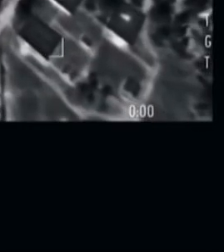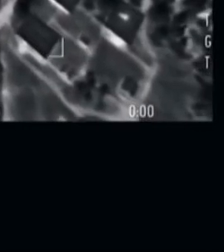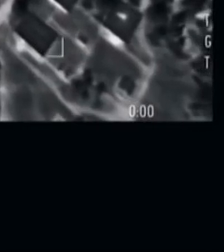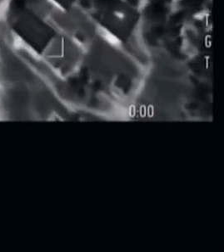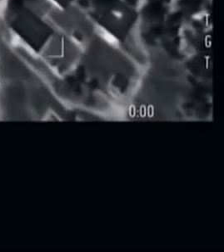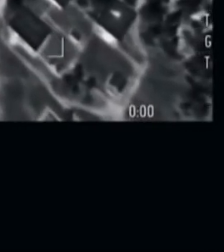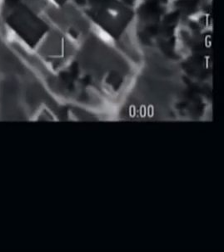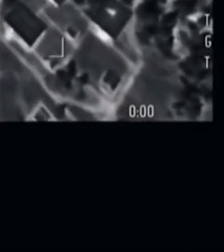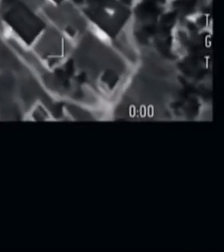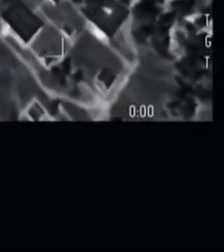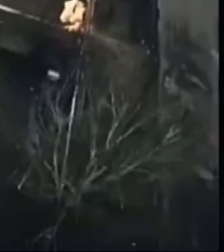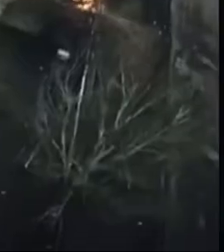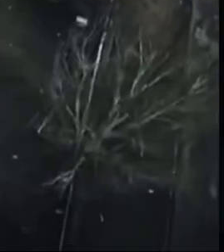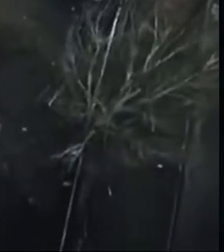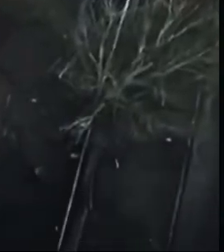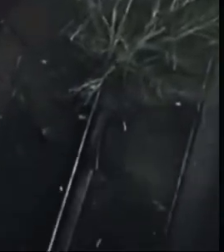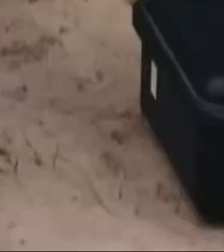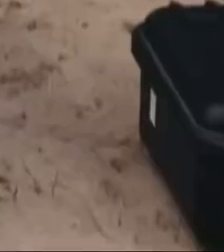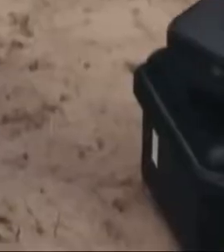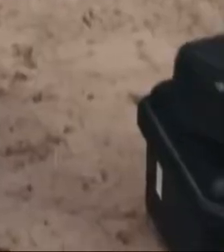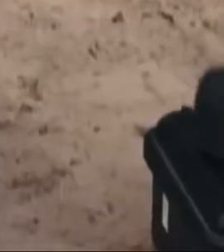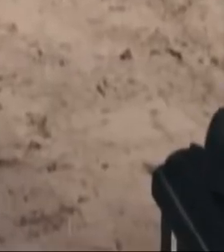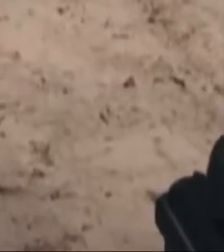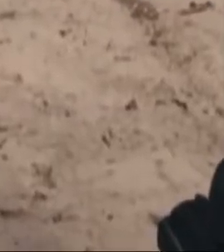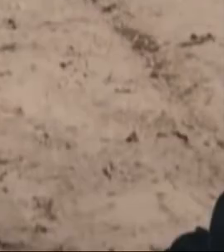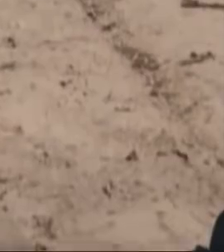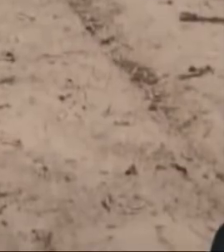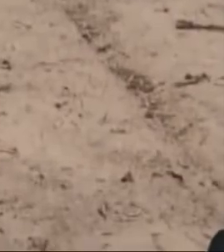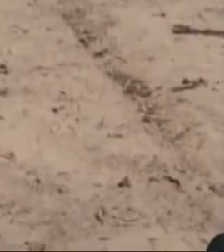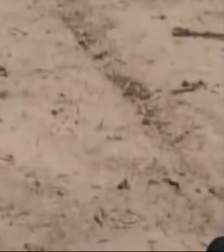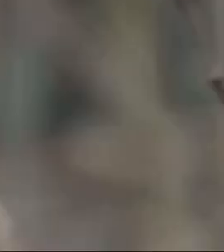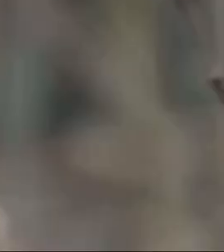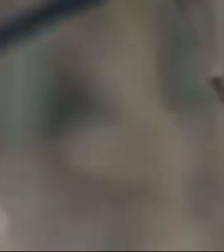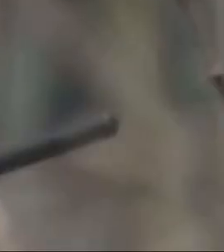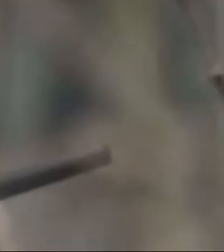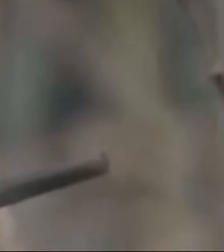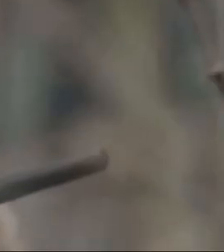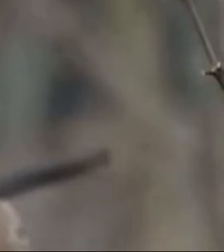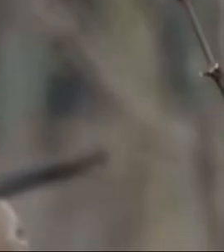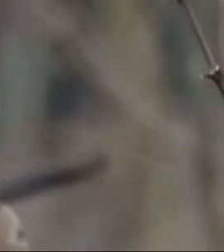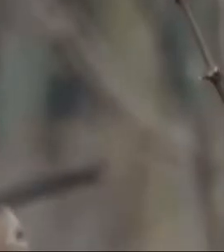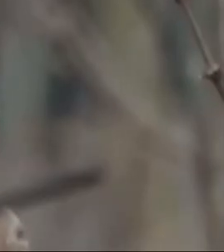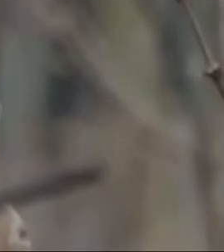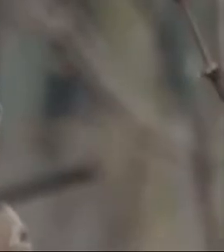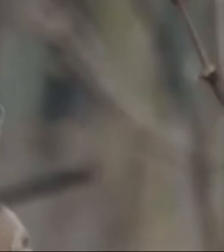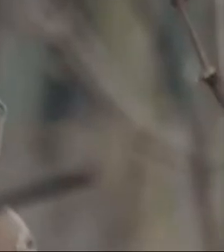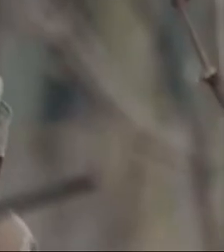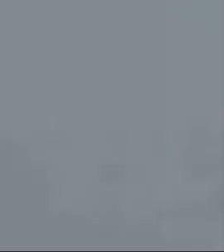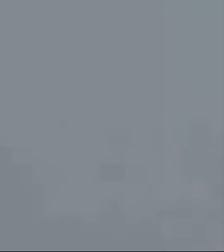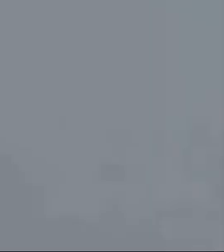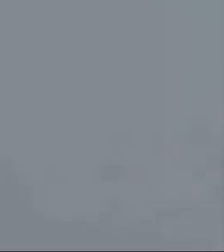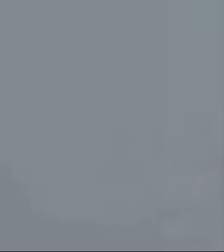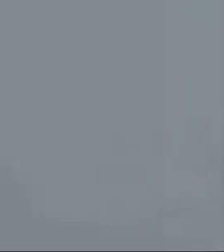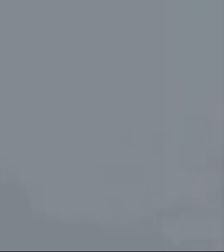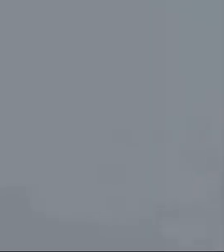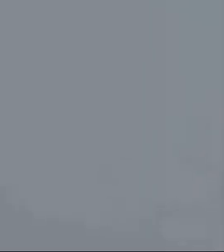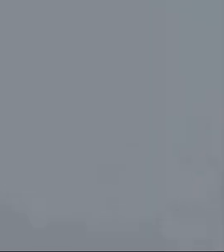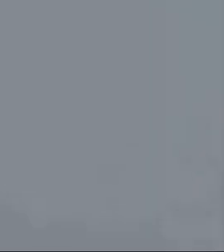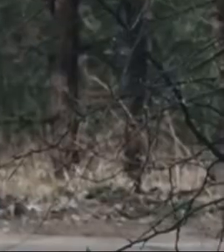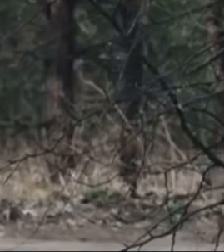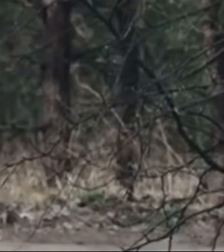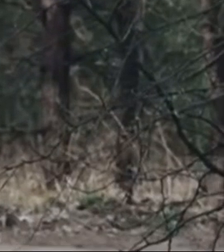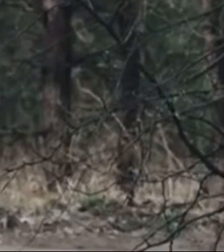держспецзв'язку цього року від військових отримали замовлення на 100 тисяч ударних Дронів придбали поки що 12 тисяч